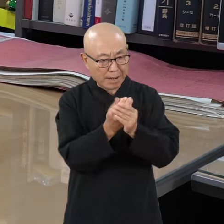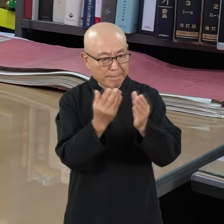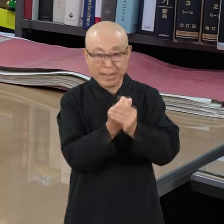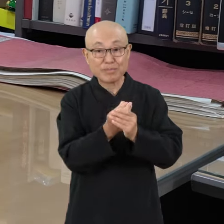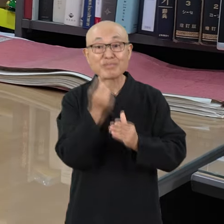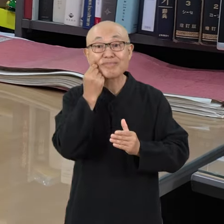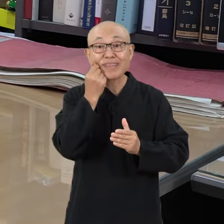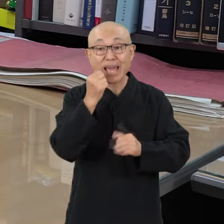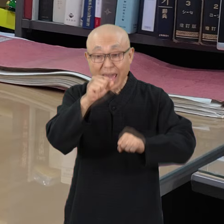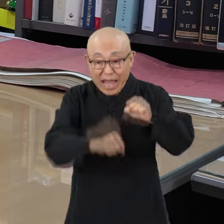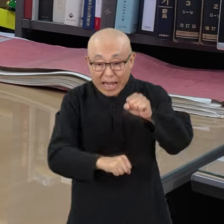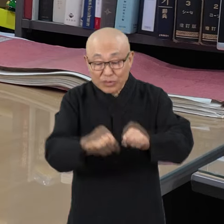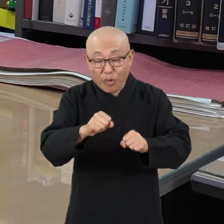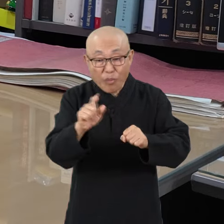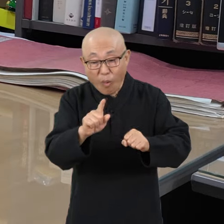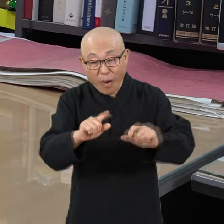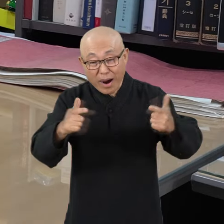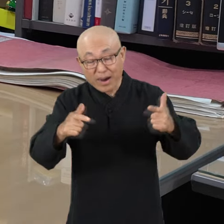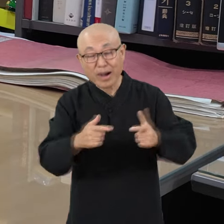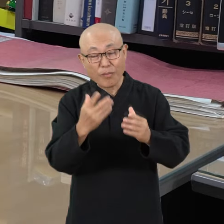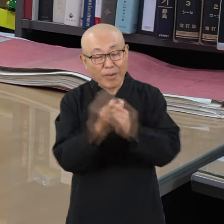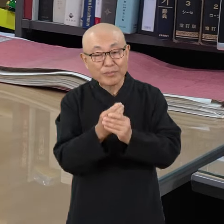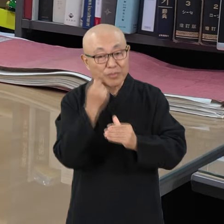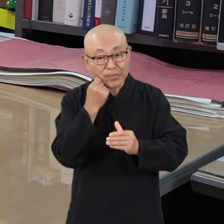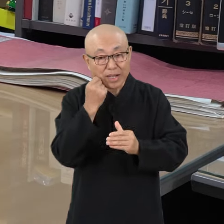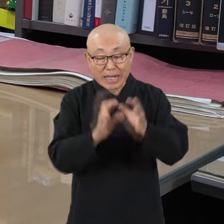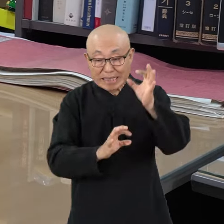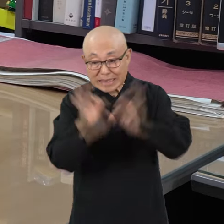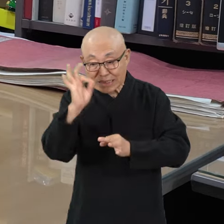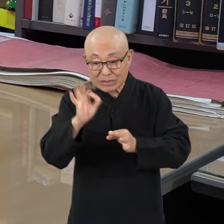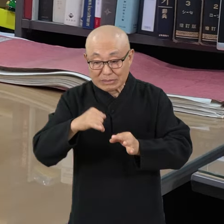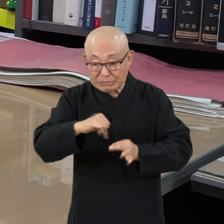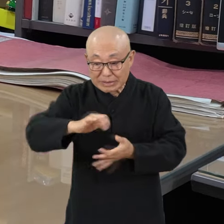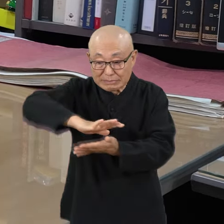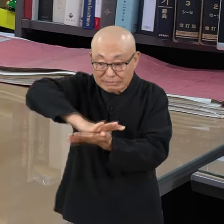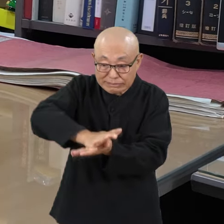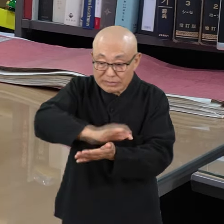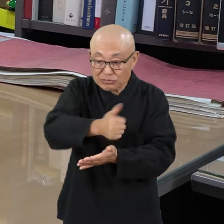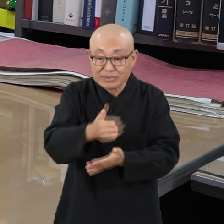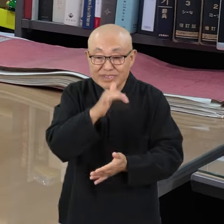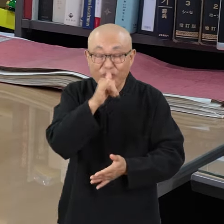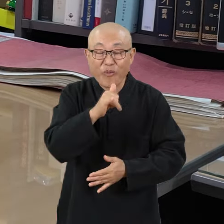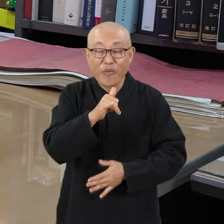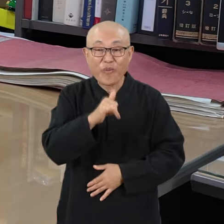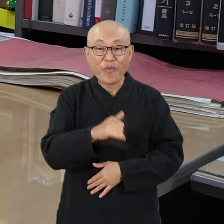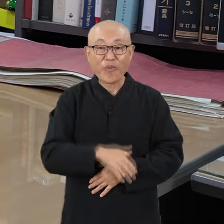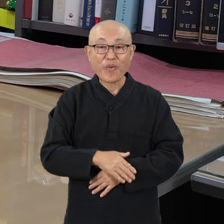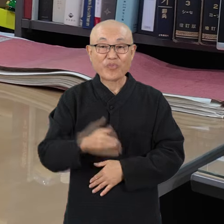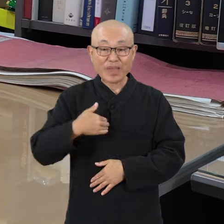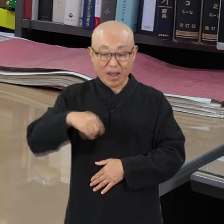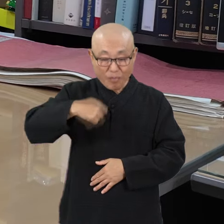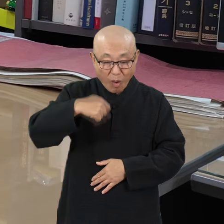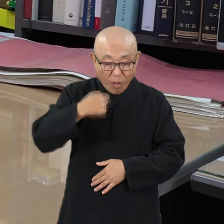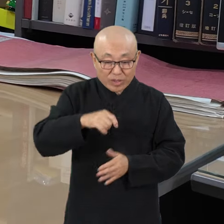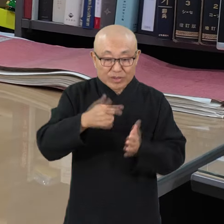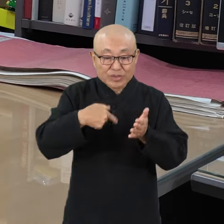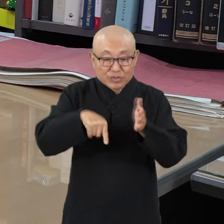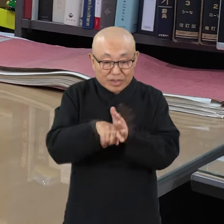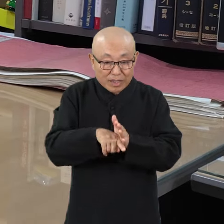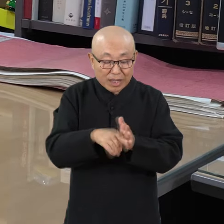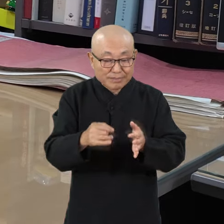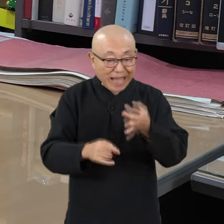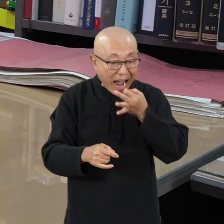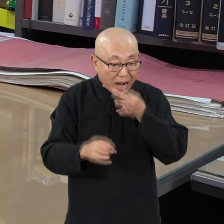없거든요. 길을 걷다가도 생명을 손상시킬 수 있고 내가 먹기 위해서 은연중에 탐욕이